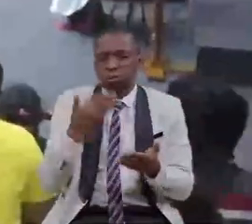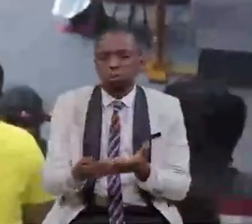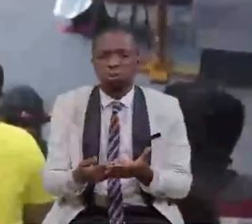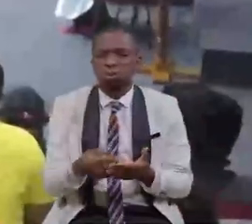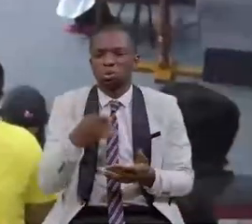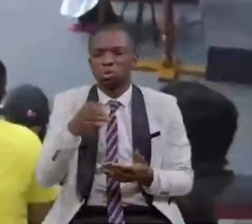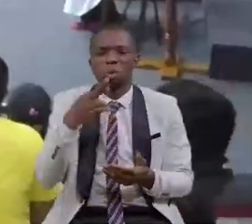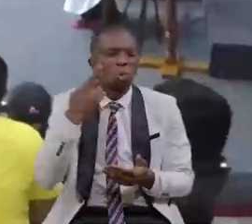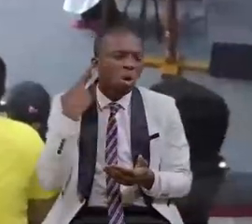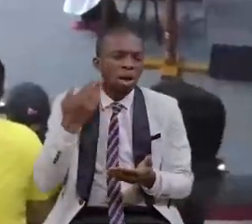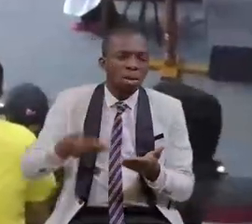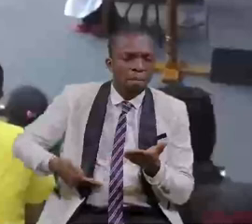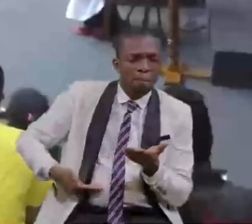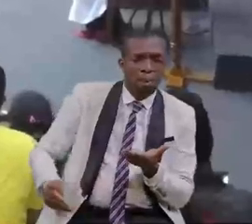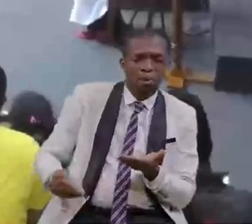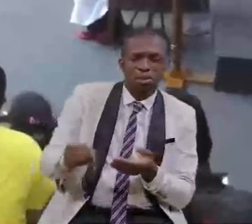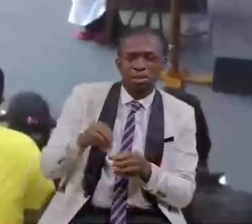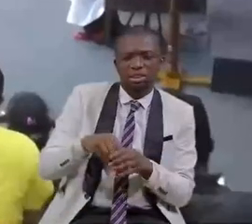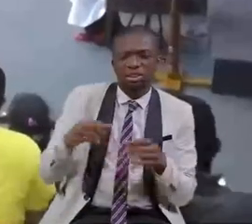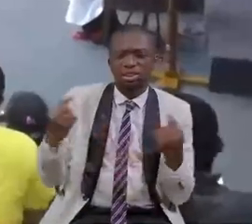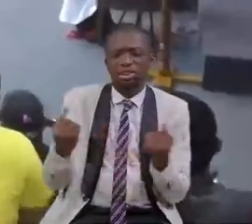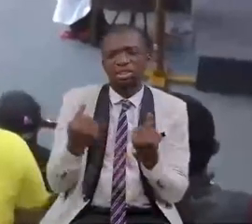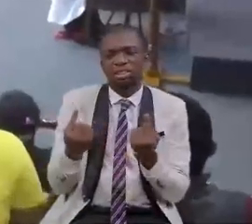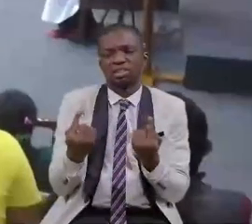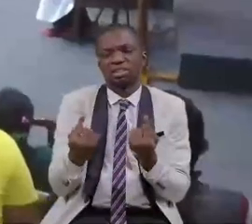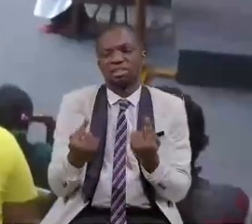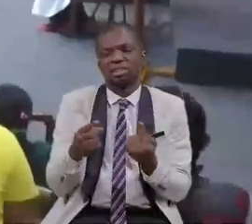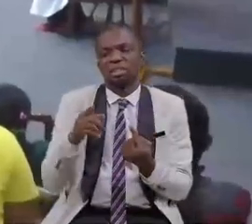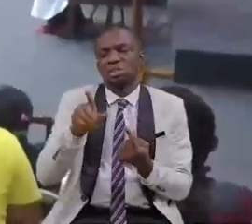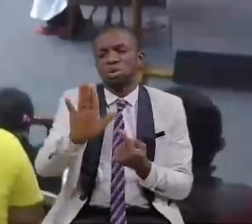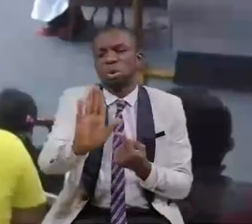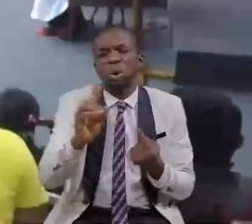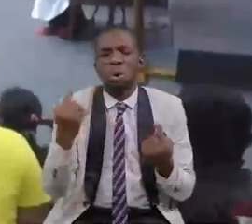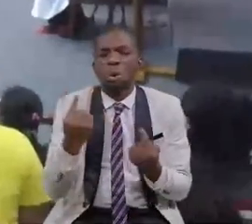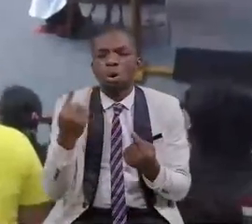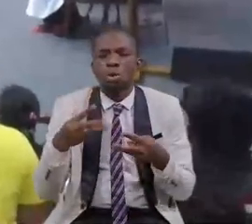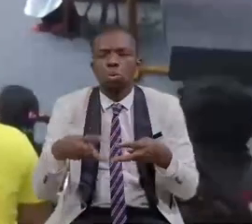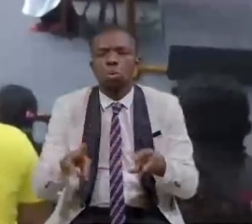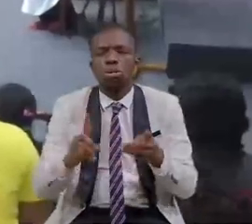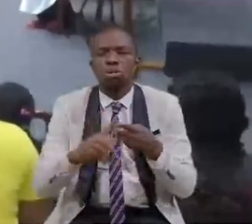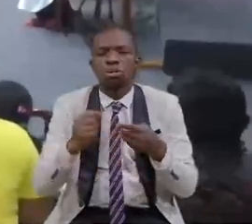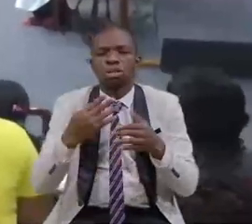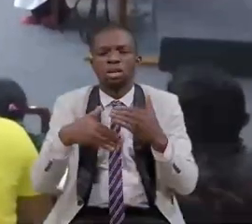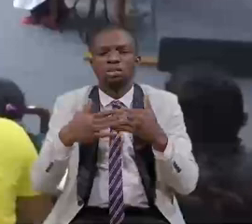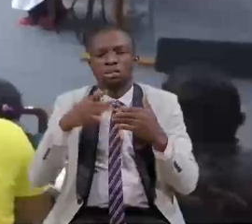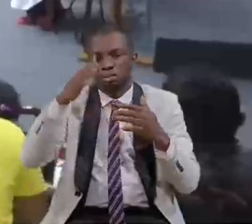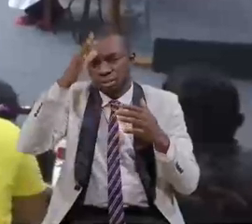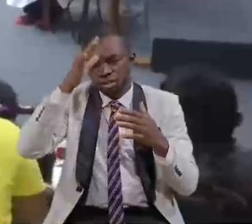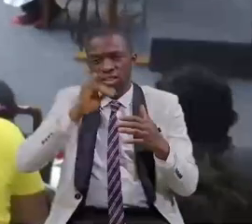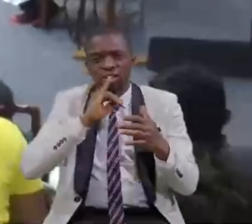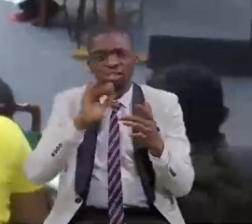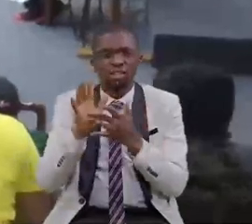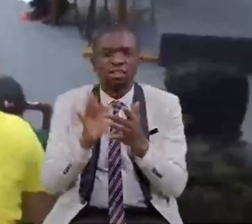Le seul moyen, vers la seule voie, au Père Céleste, c'est Jésus-Christ, notre